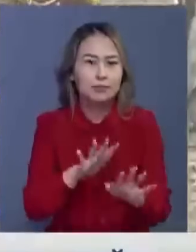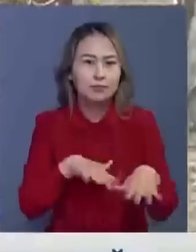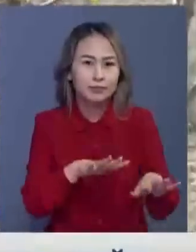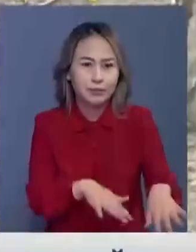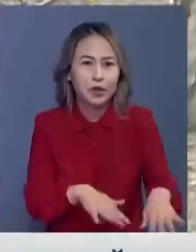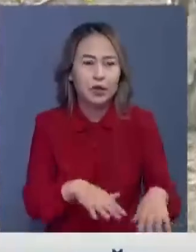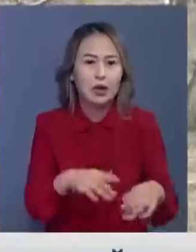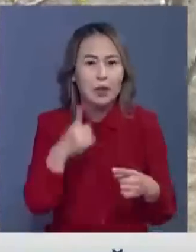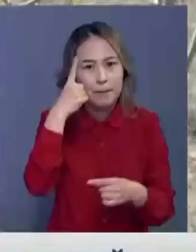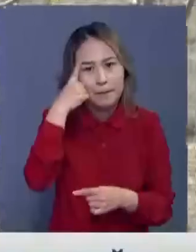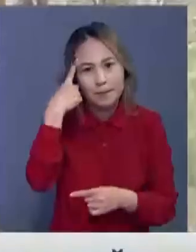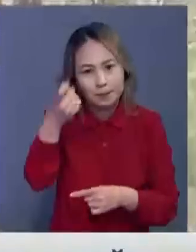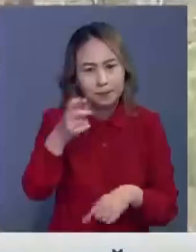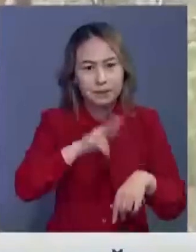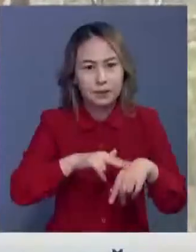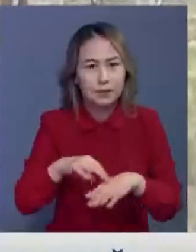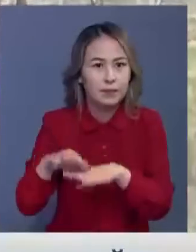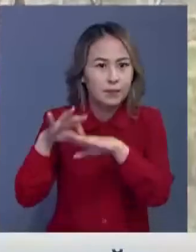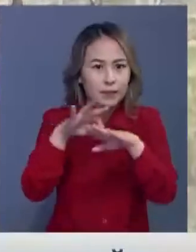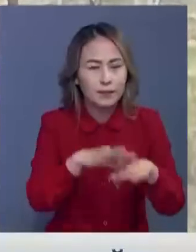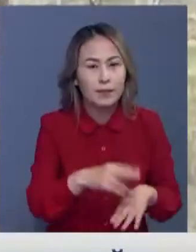сақшыларына хабар береді. Ол жерге барған